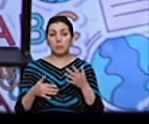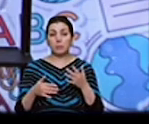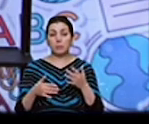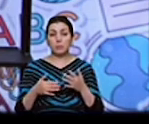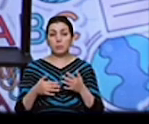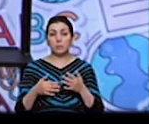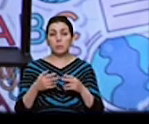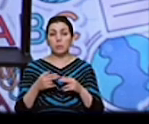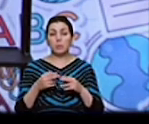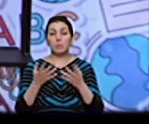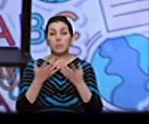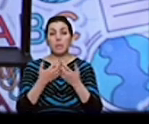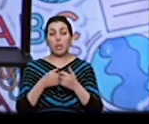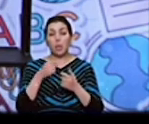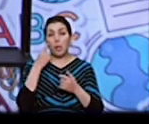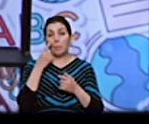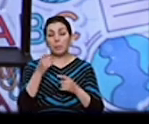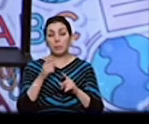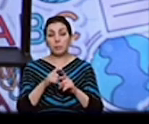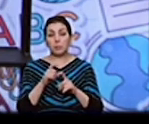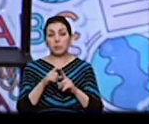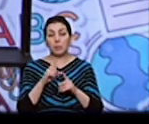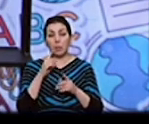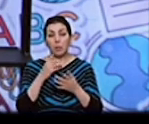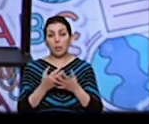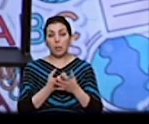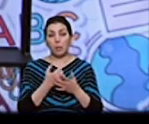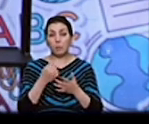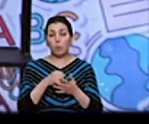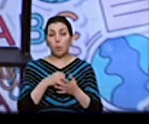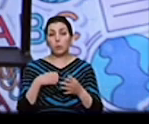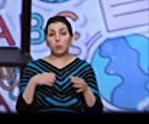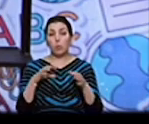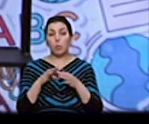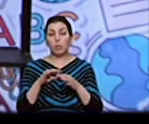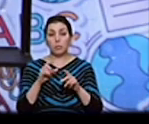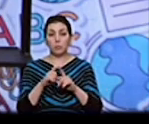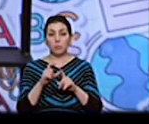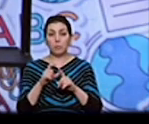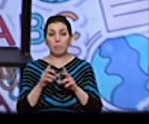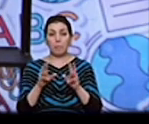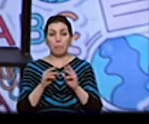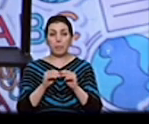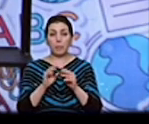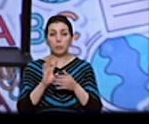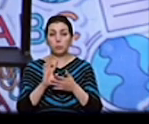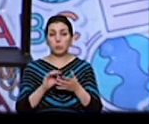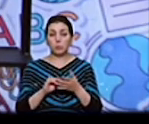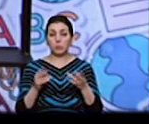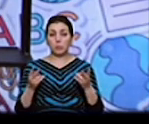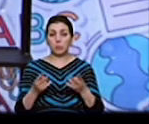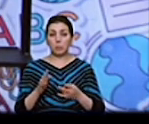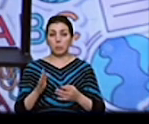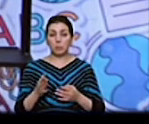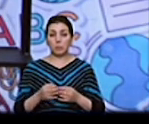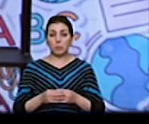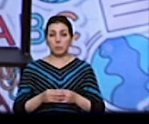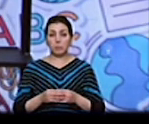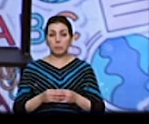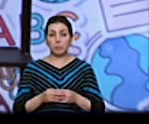matndan sanoqni bildirgan so'zlarni aniqlab, o'zi bog'langan so'z bilan birgalikda ko'chirib olishingiz